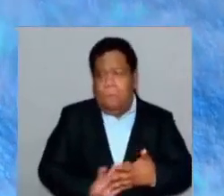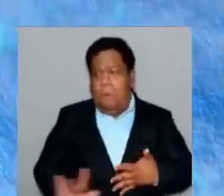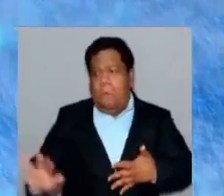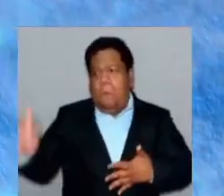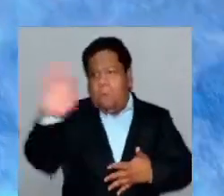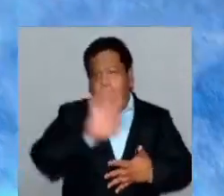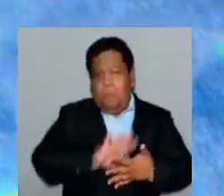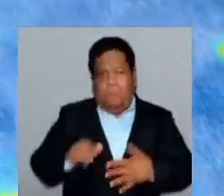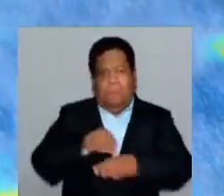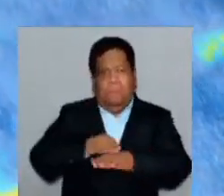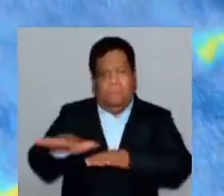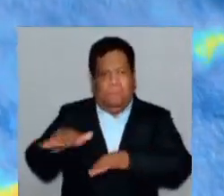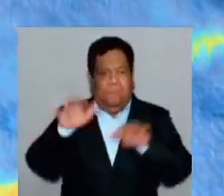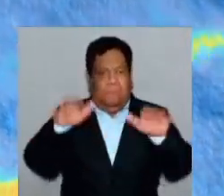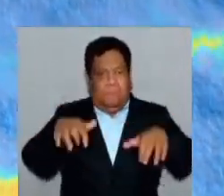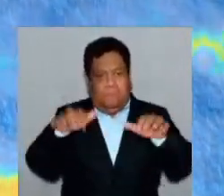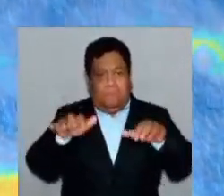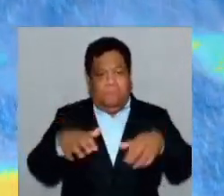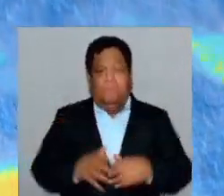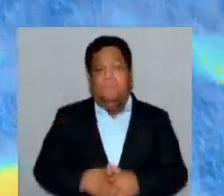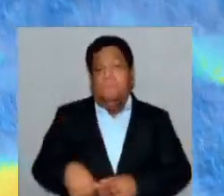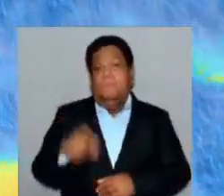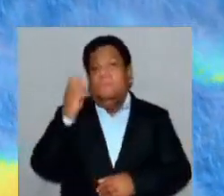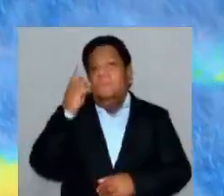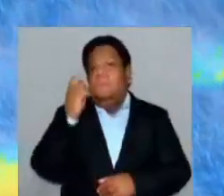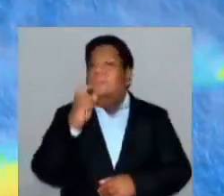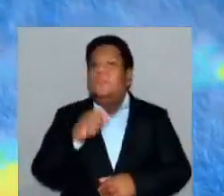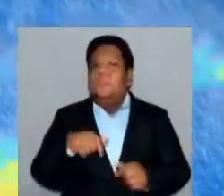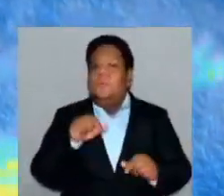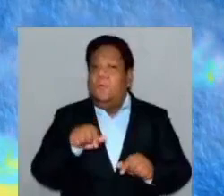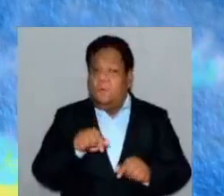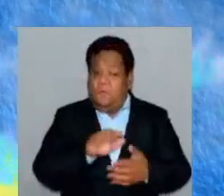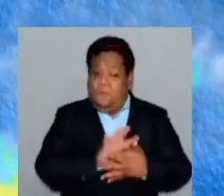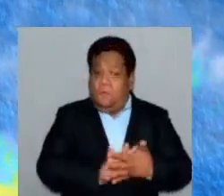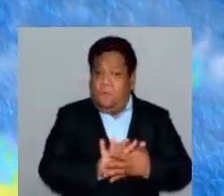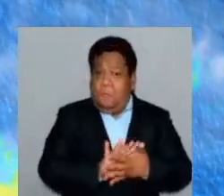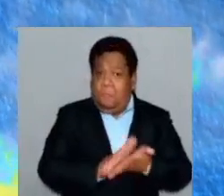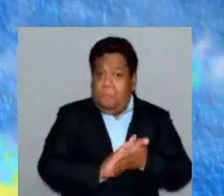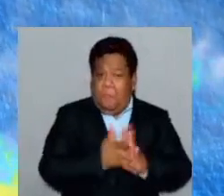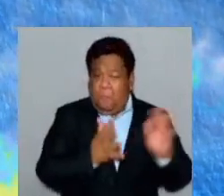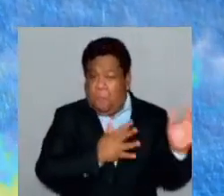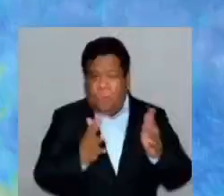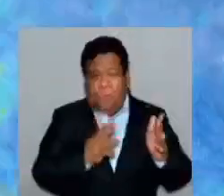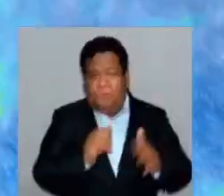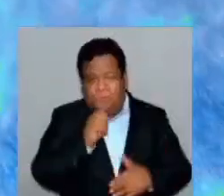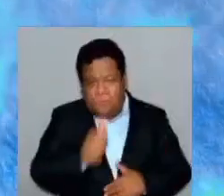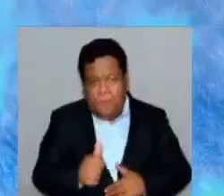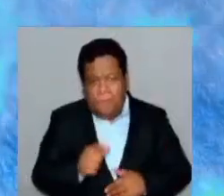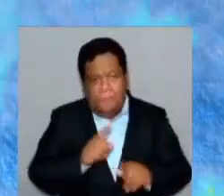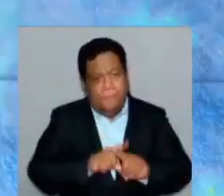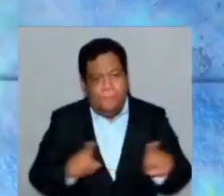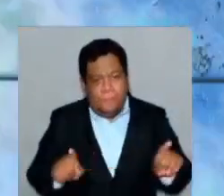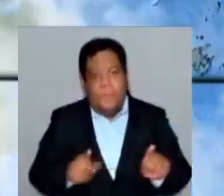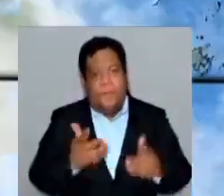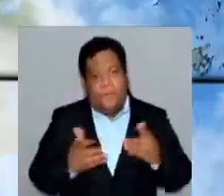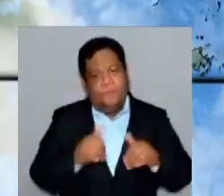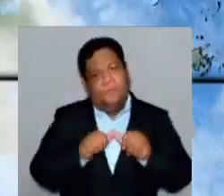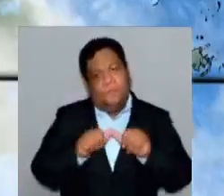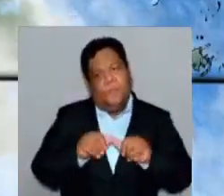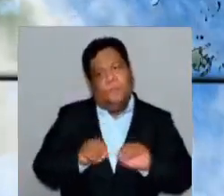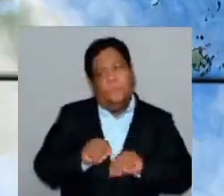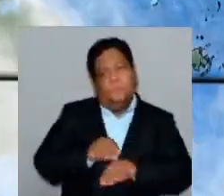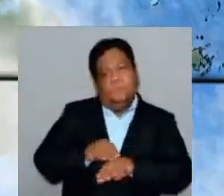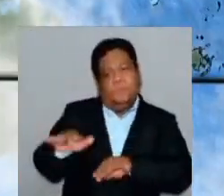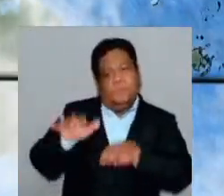na nananatiling mababa ang tsansa ng nasabing LPA na maging bagyo, magpapaulan ito sa Visayas, Mindanao at ilang bahagi ng